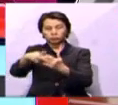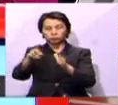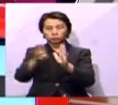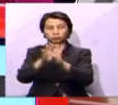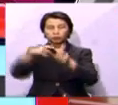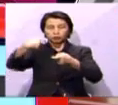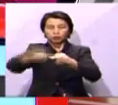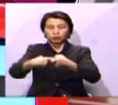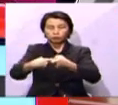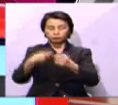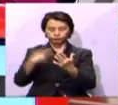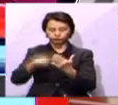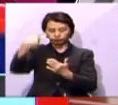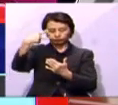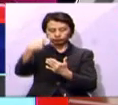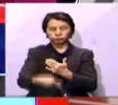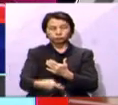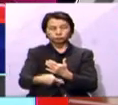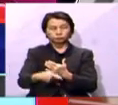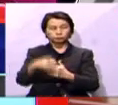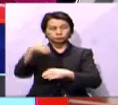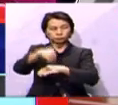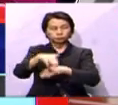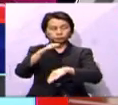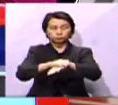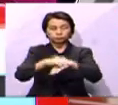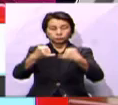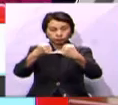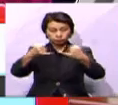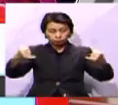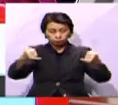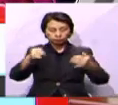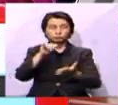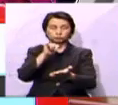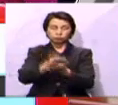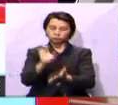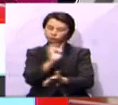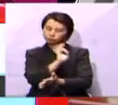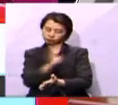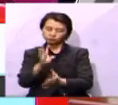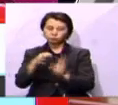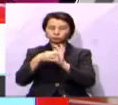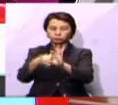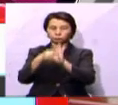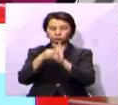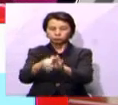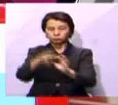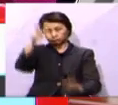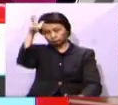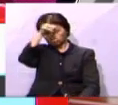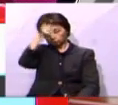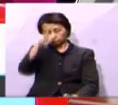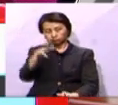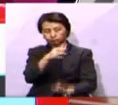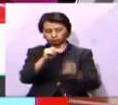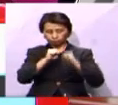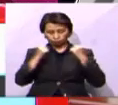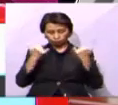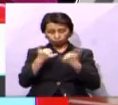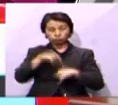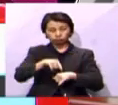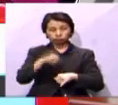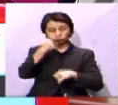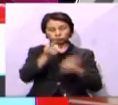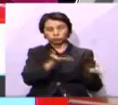berkaitan. Melalui program Parents Unite for Online Safety, ia merupakan salah satu kerjasama kerajaan dan syarikat korporat